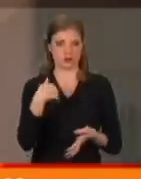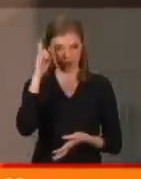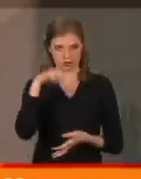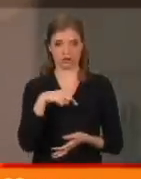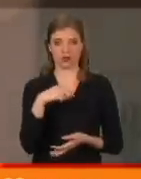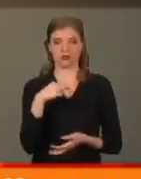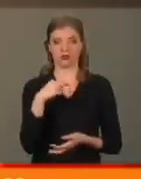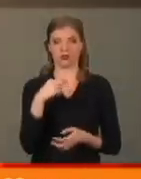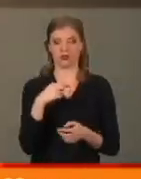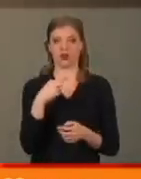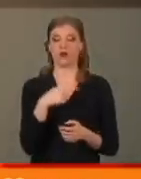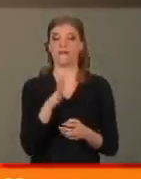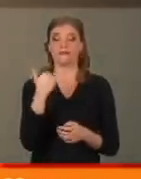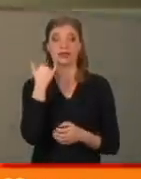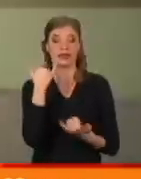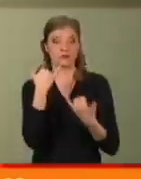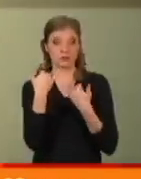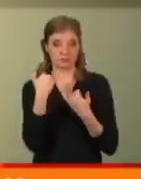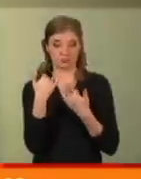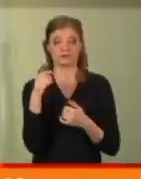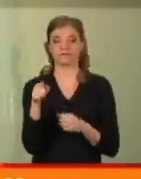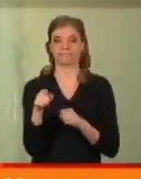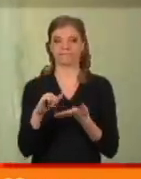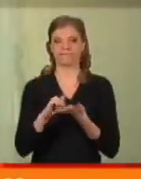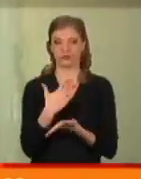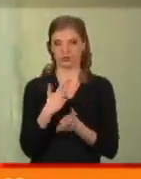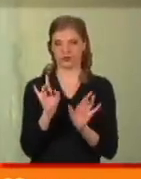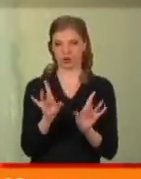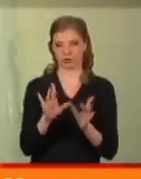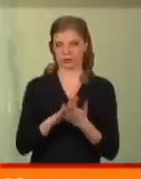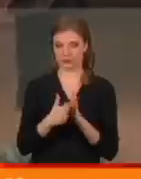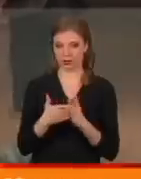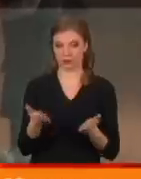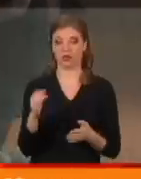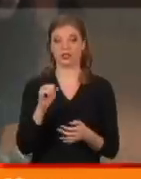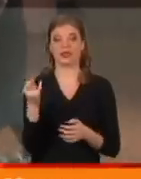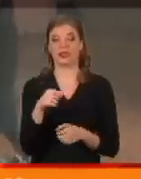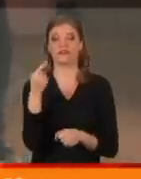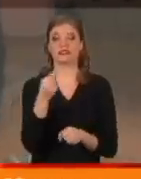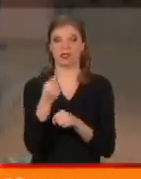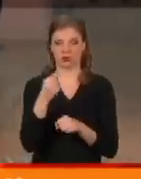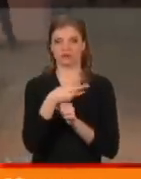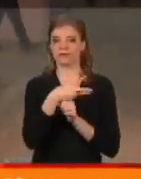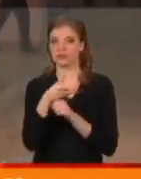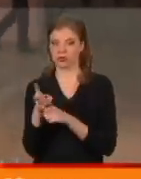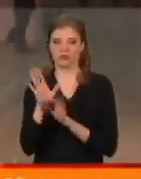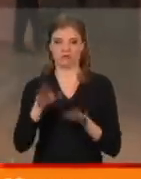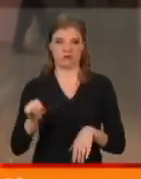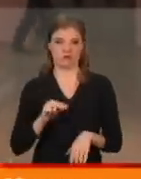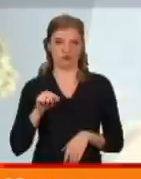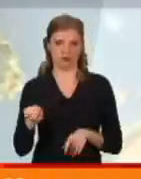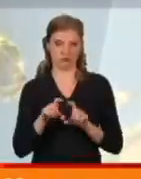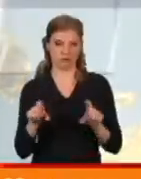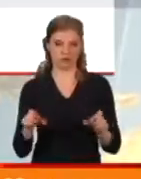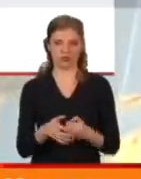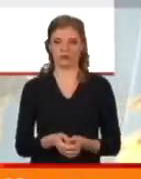від вчорашнього дня. У телефонній розмові директор школи відмовився коментувати інцидент і навіть заборонив фільмувати в нього на роботі.